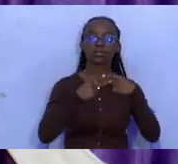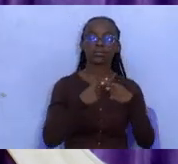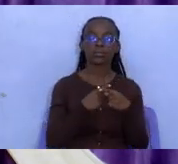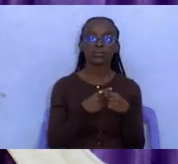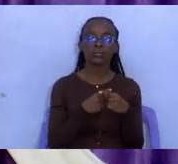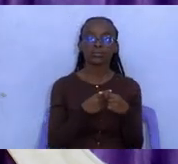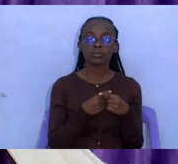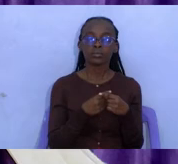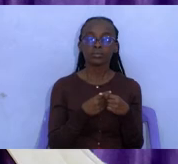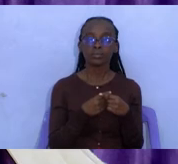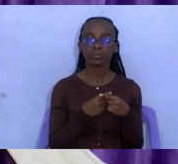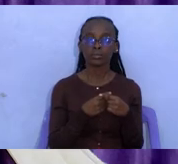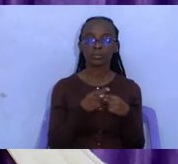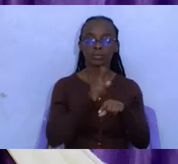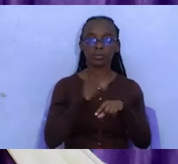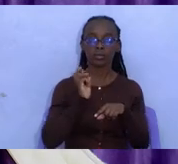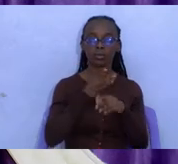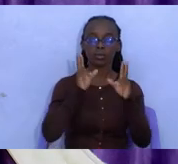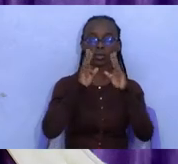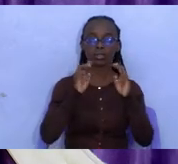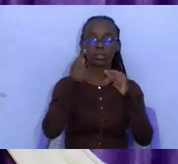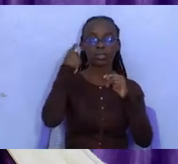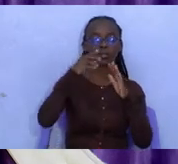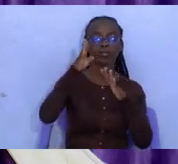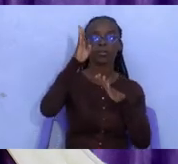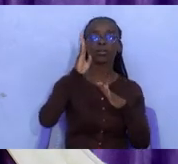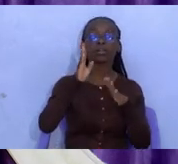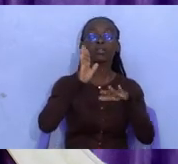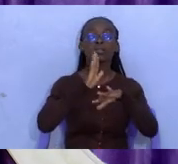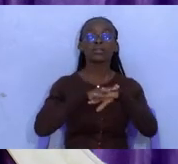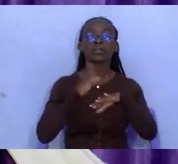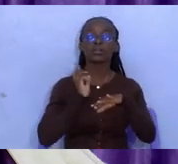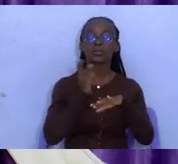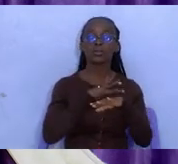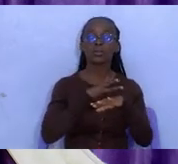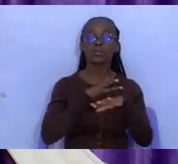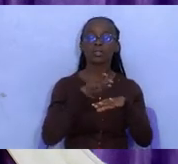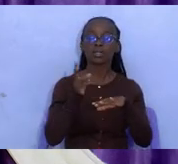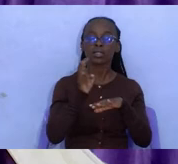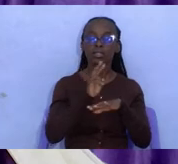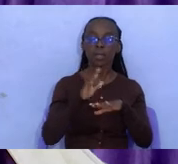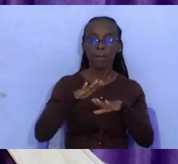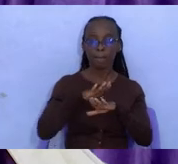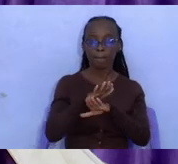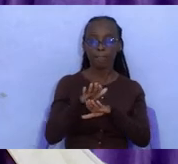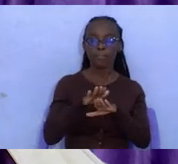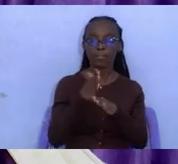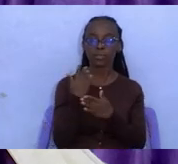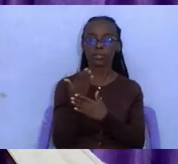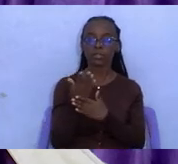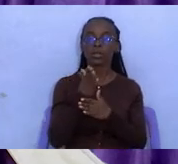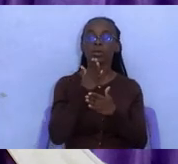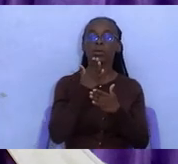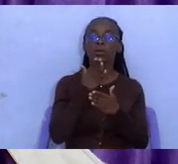Kwa hivyo mradi bado tunamtafuta Mungu, ni vizuri kuangalia basic things ya vitu ambavyo tunahitaji ili tutoke